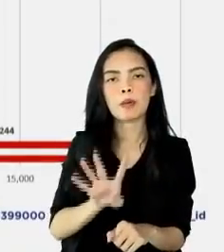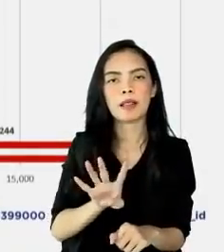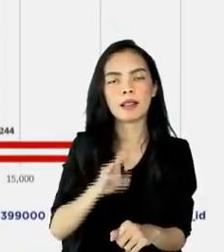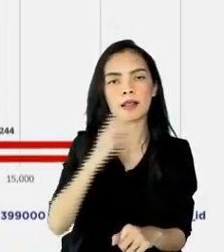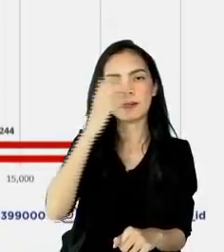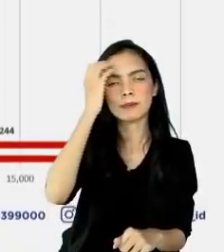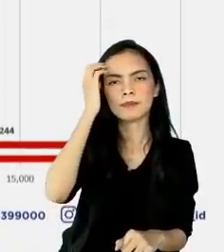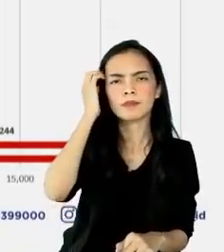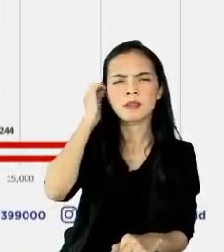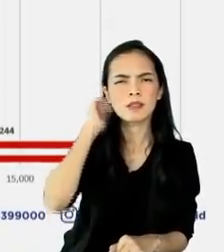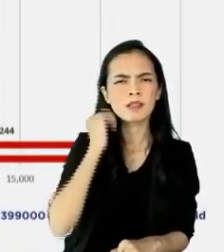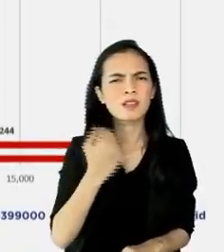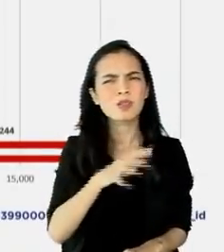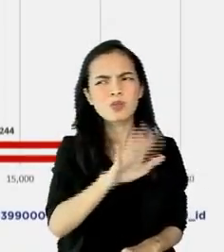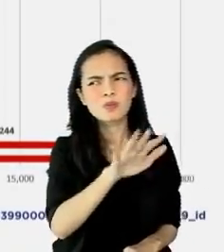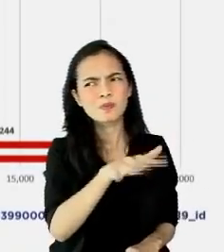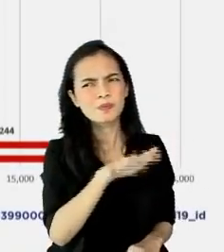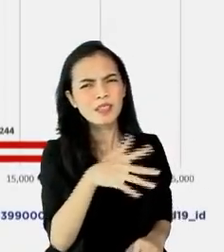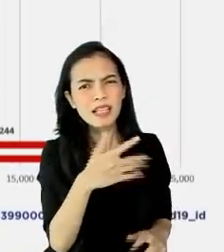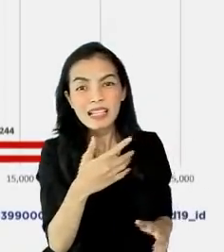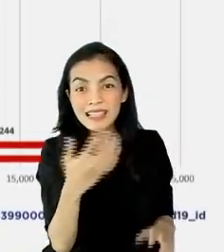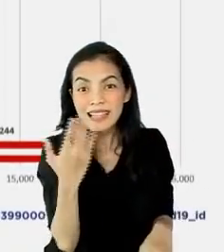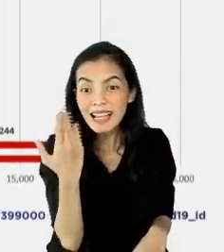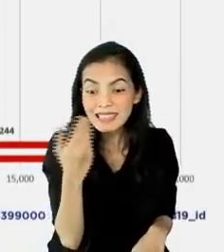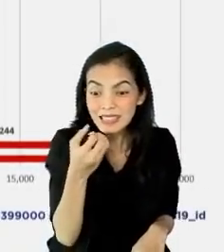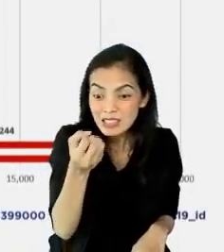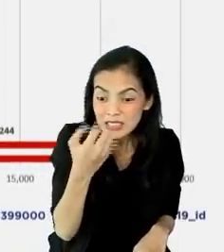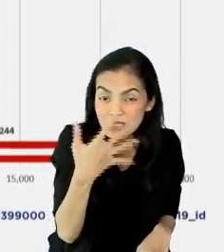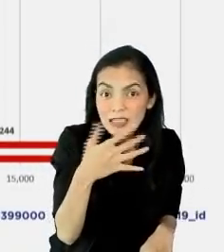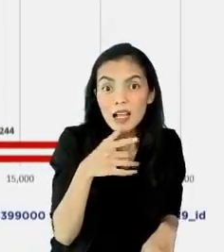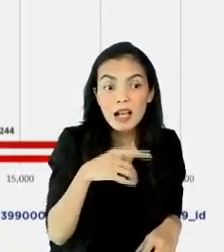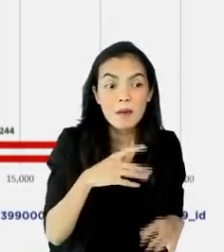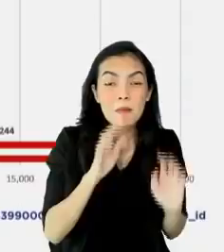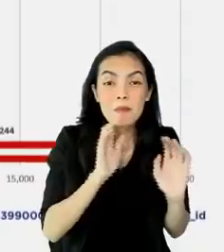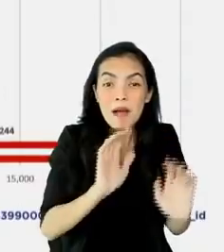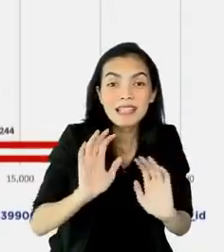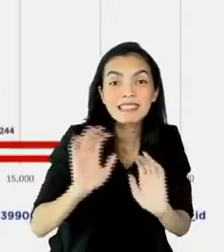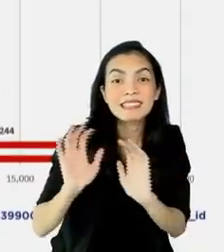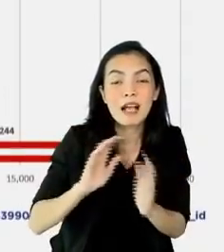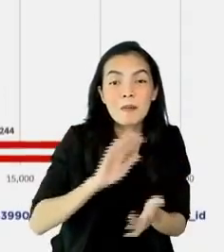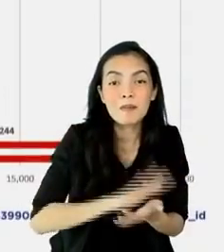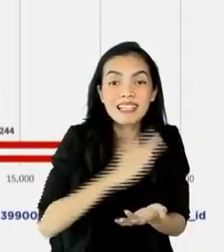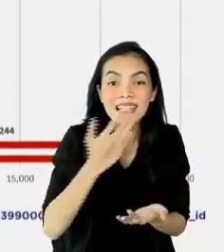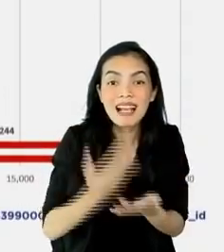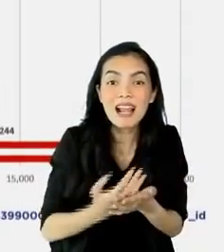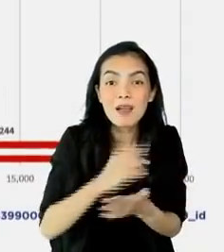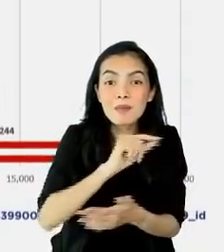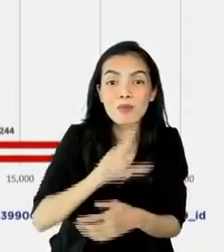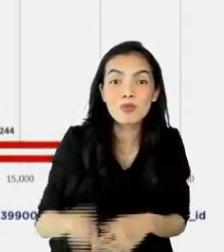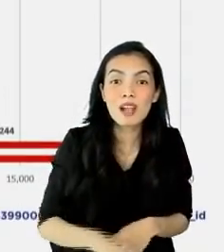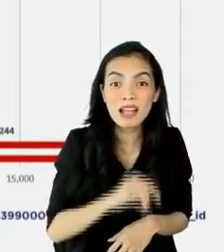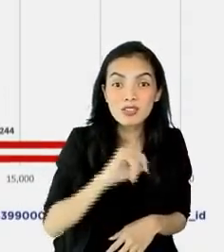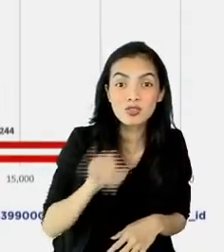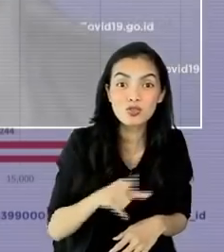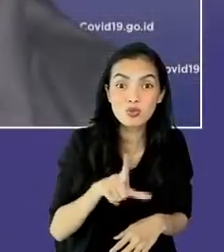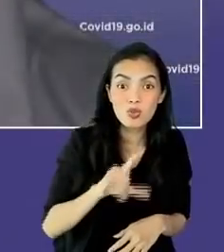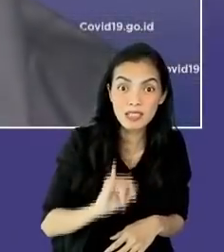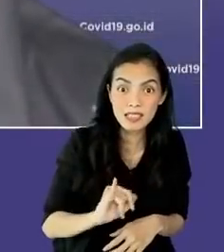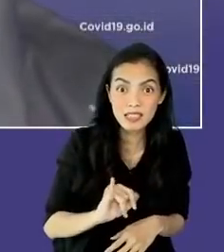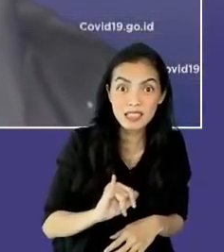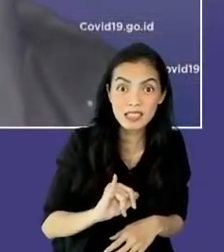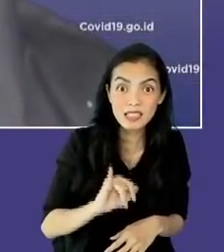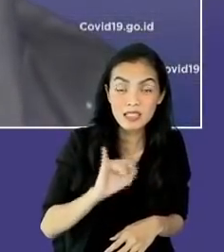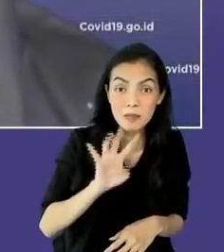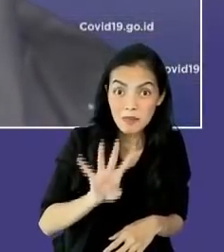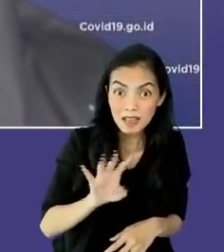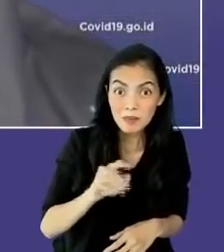Oke, sebentar Dokter Dewi. Kan gini, kita tadi kan Dokter Dewi mengatakan kita peaknya itu di akhir minggu keempat ya sebetulnya, akhir